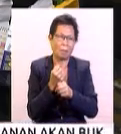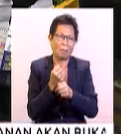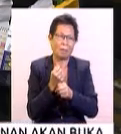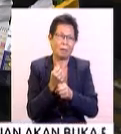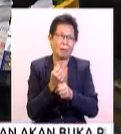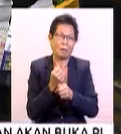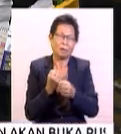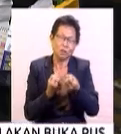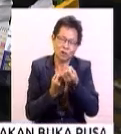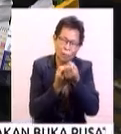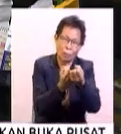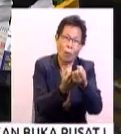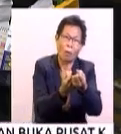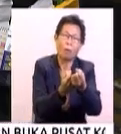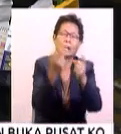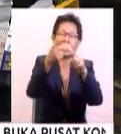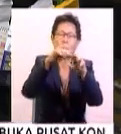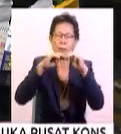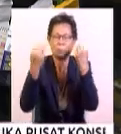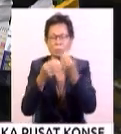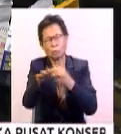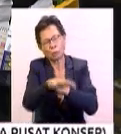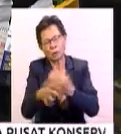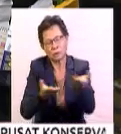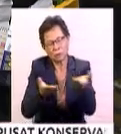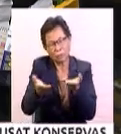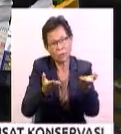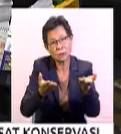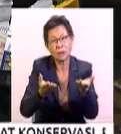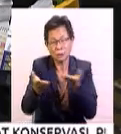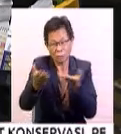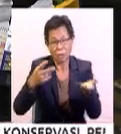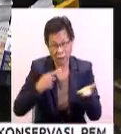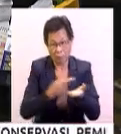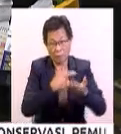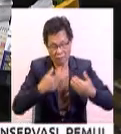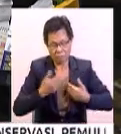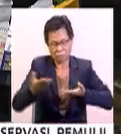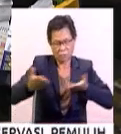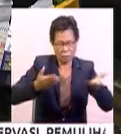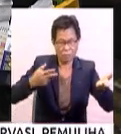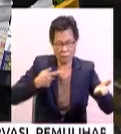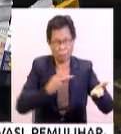masyarakat. Sekurang-kurangnya servis yang kami ada ini